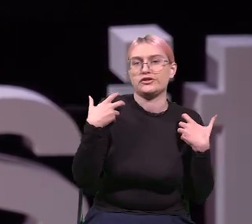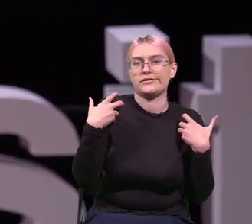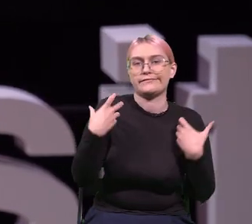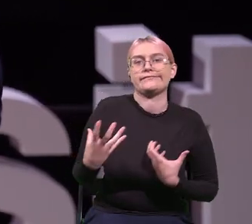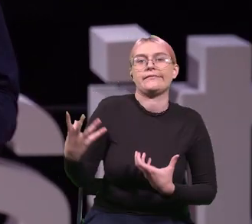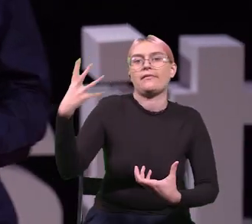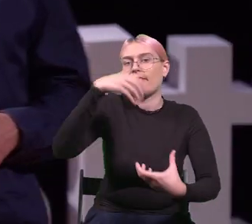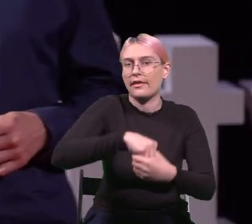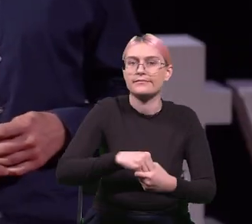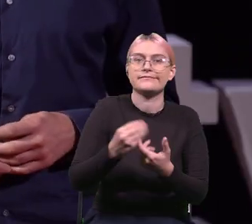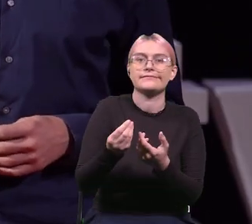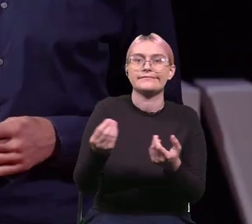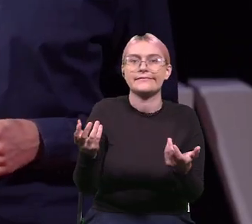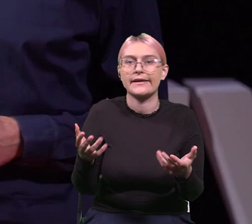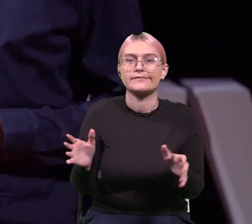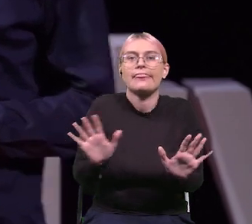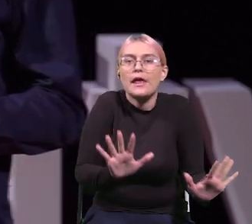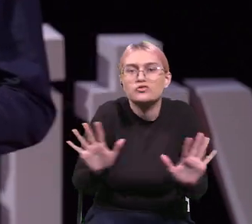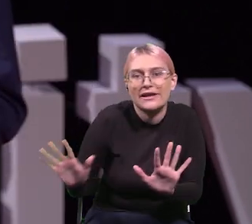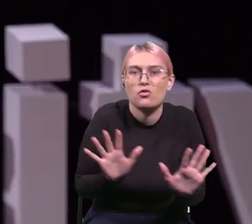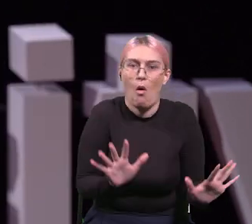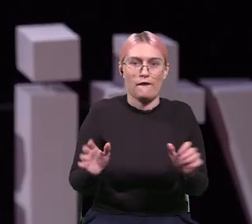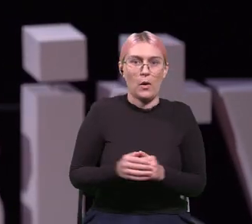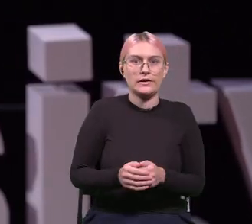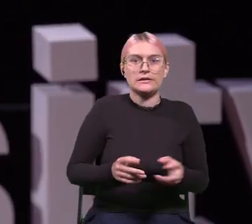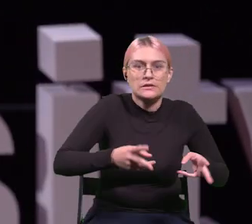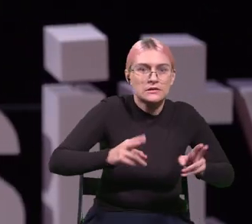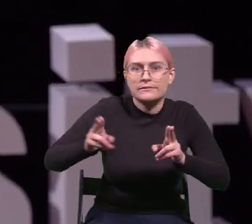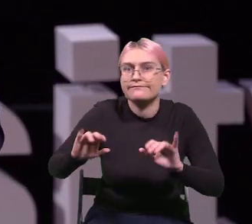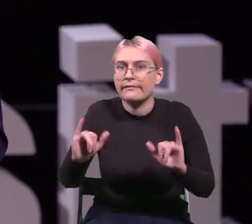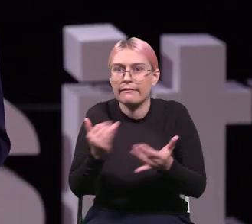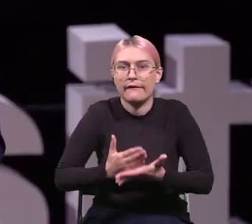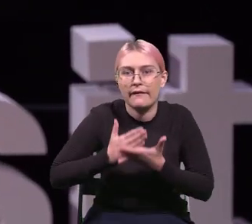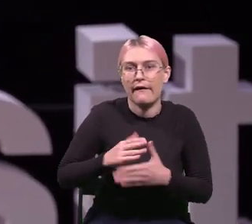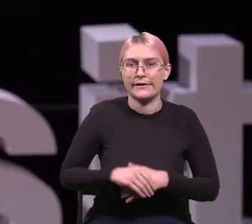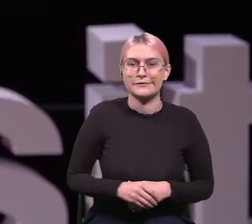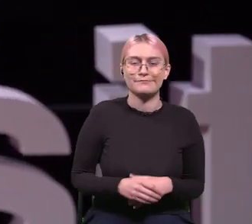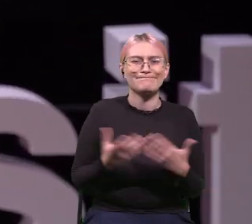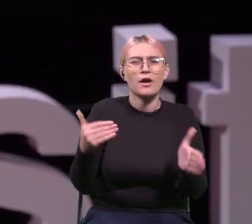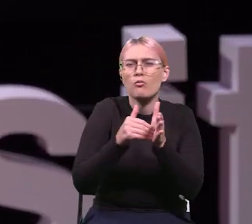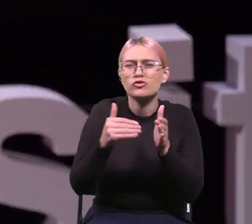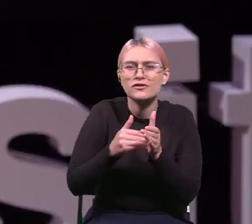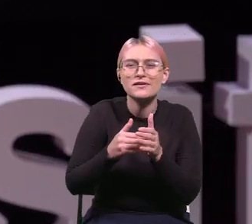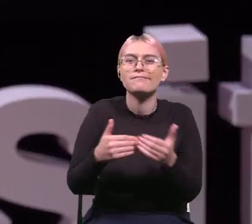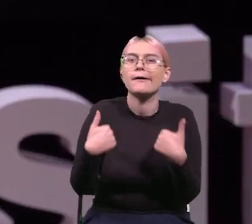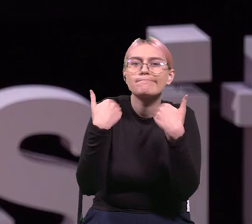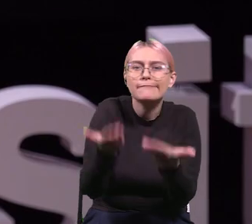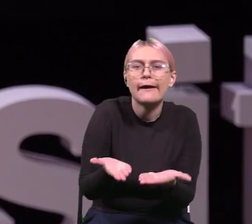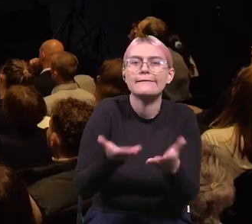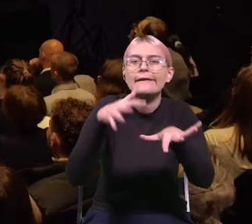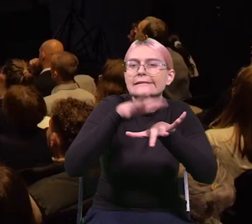pozwolił opanować tę niepewność. I tu wrócę do tych kredytobiorców, z którym rozmawiałem i których badałem. Otóż